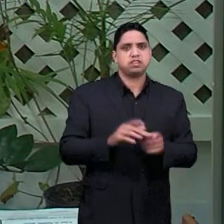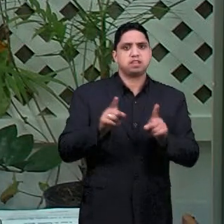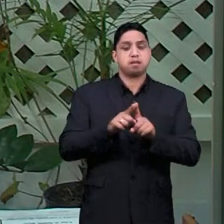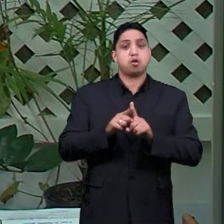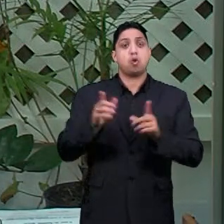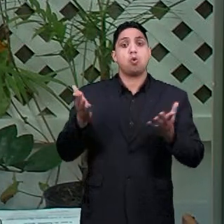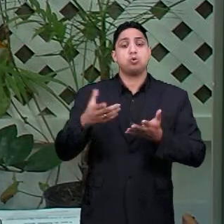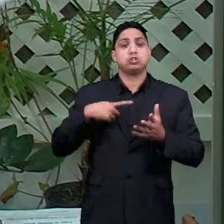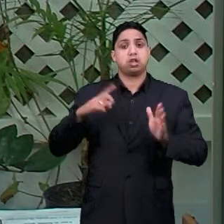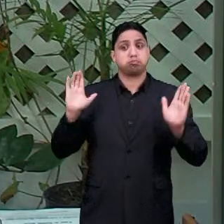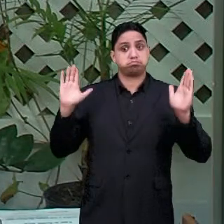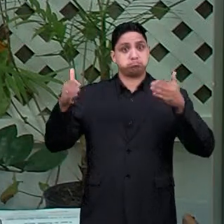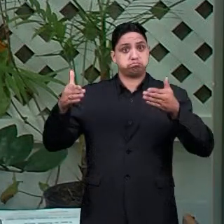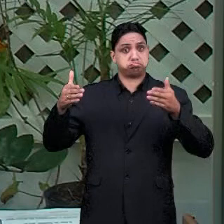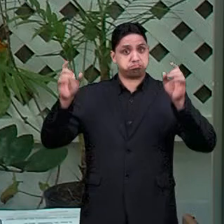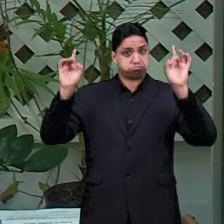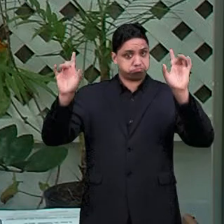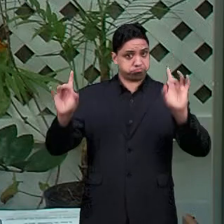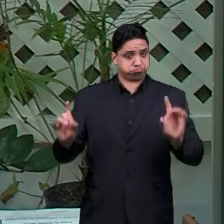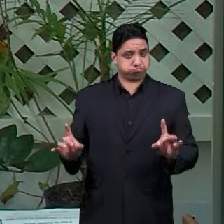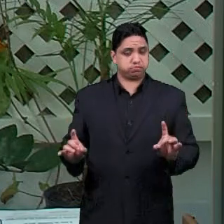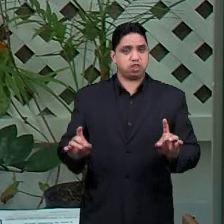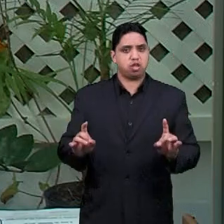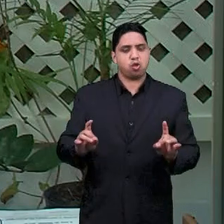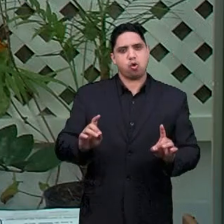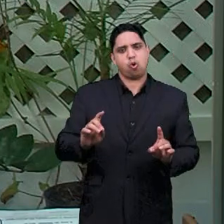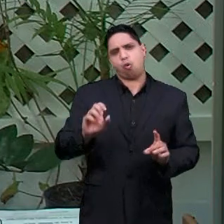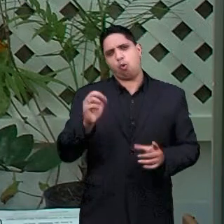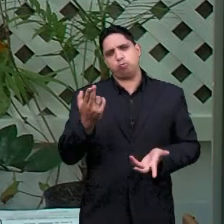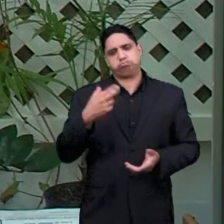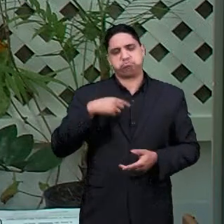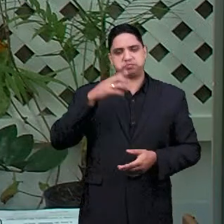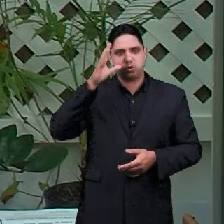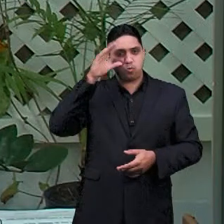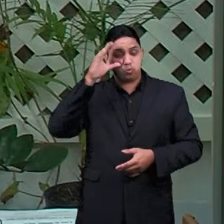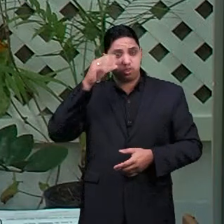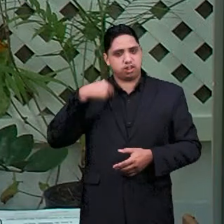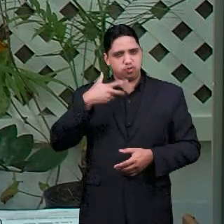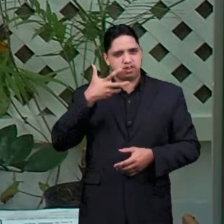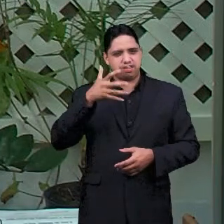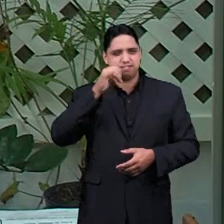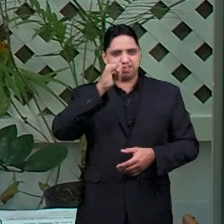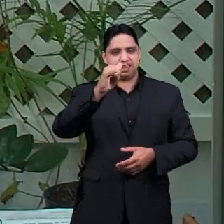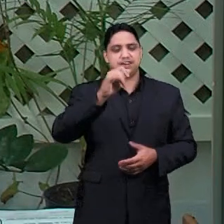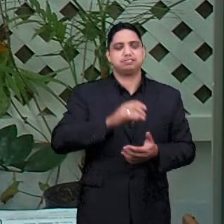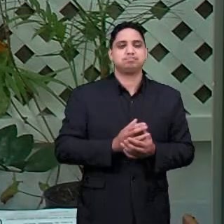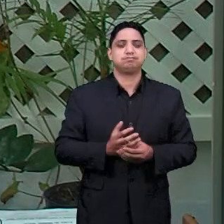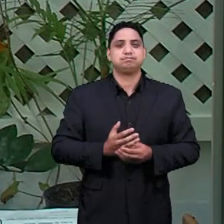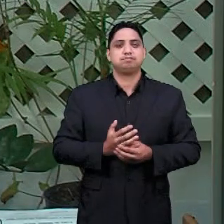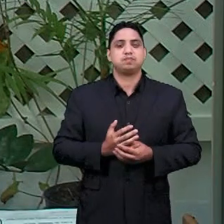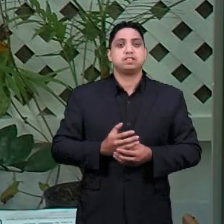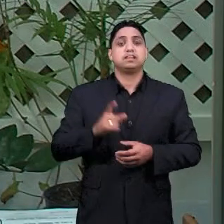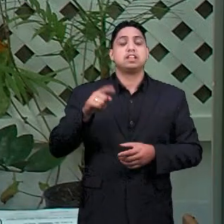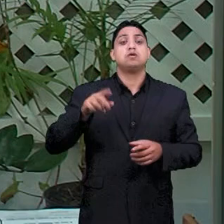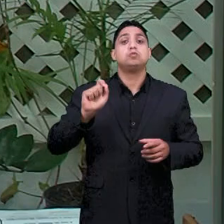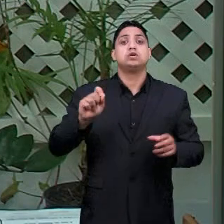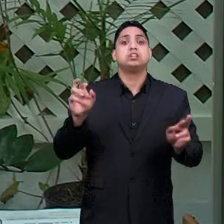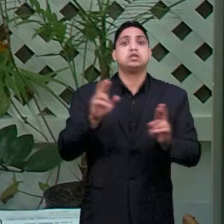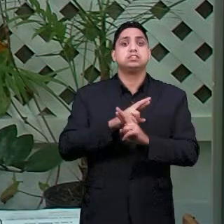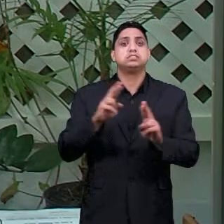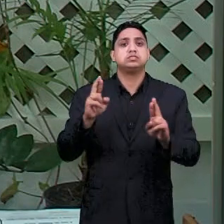une mise en évidence, une curiosité que j'aimerais donner à nos frères qu'elle y